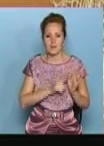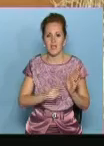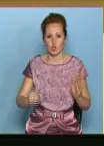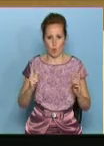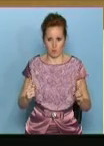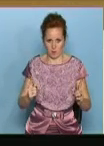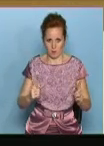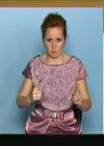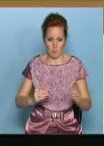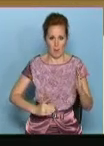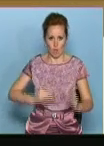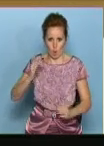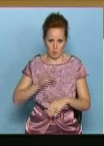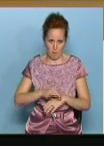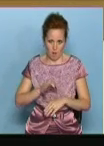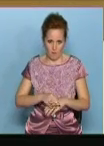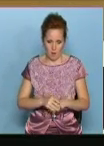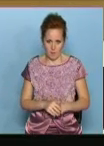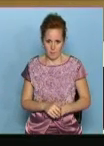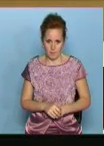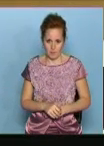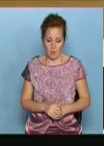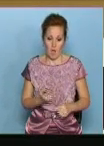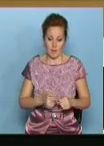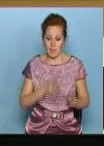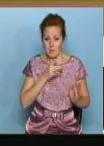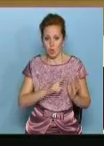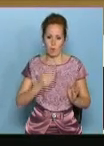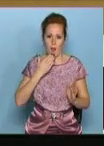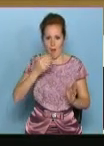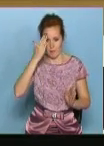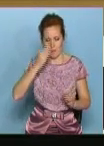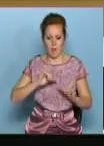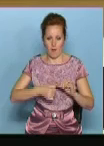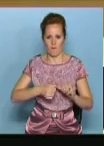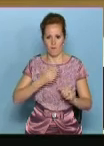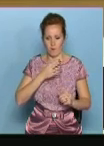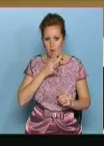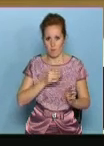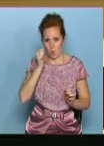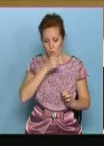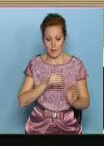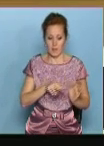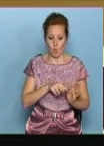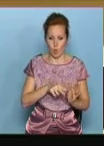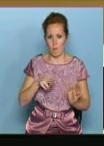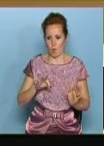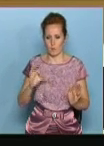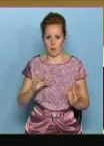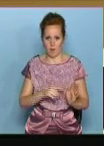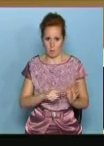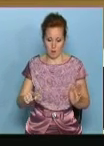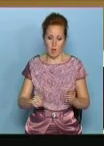заболеваемости. Сезон заболеваемости энтеровирусной инфекции традиционно это летнее время года, начиная с июля по сентябрь. Заразиться